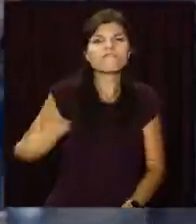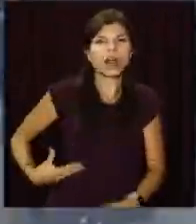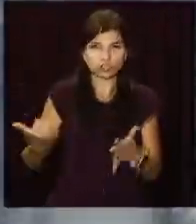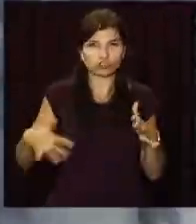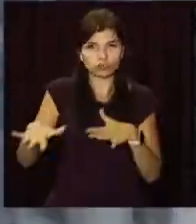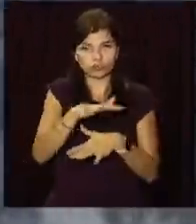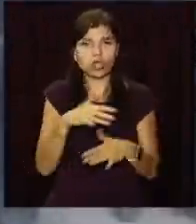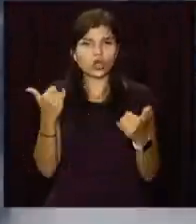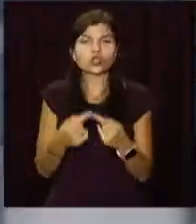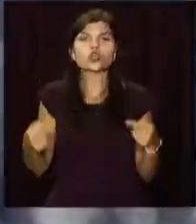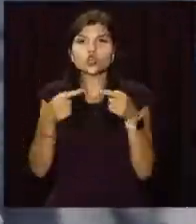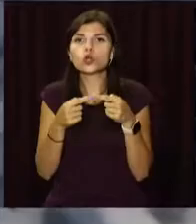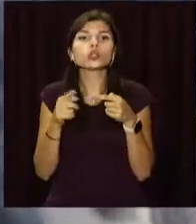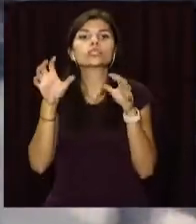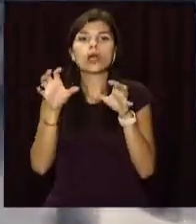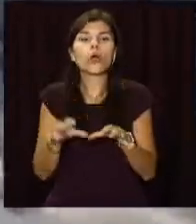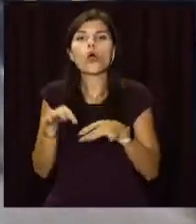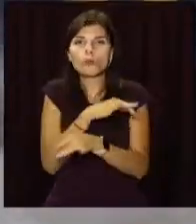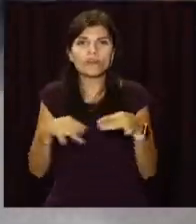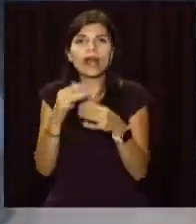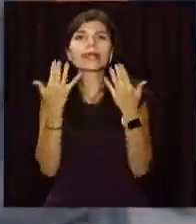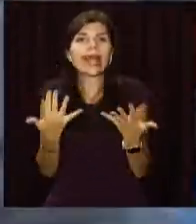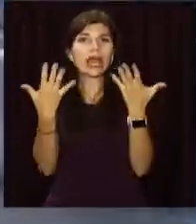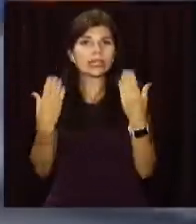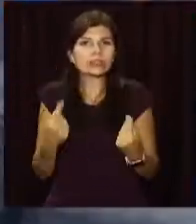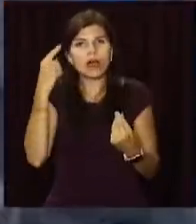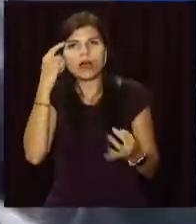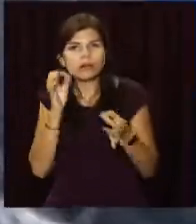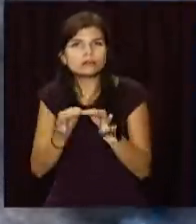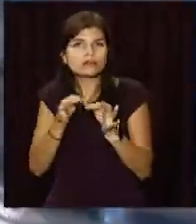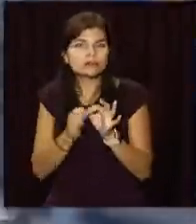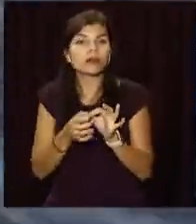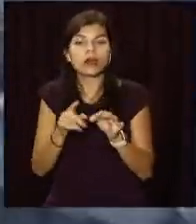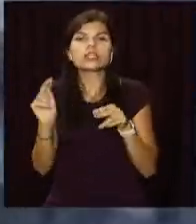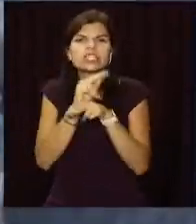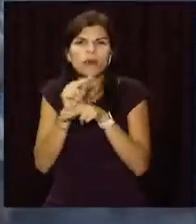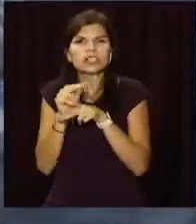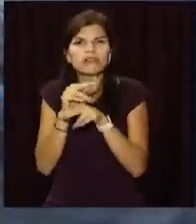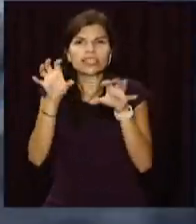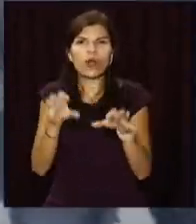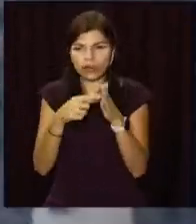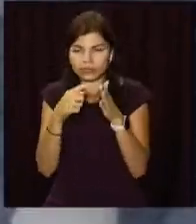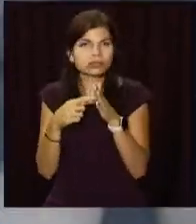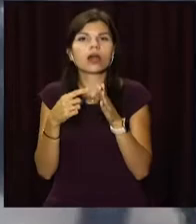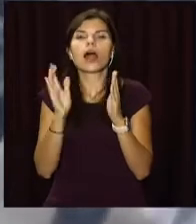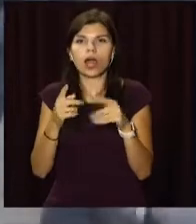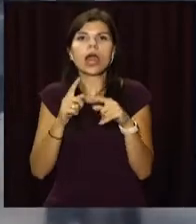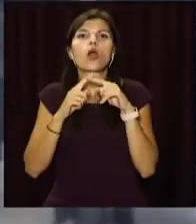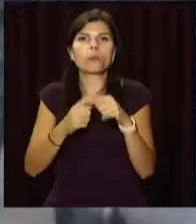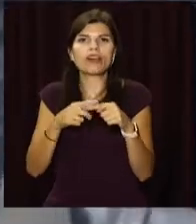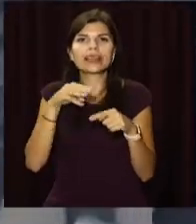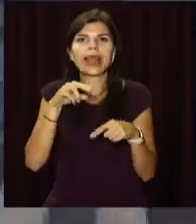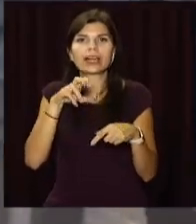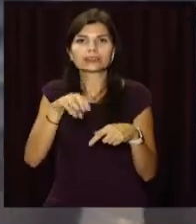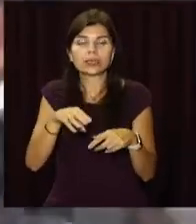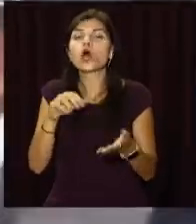видання, остаточний варіант закону обговорювали декілька днів. Після низки поправок погодили так званий компромісний текст.